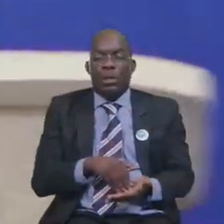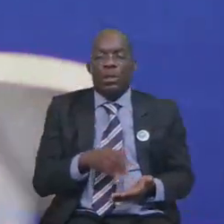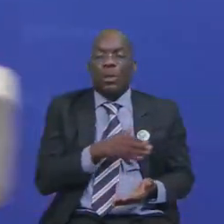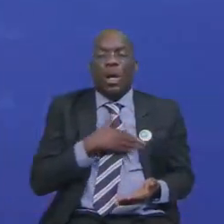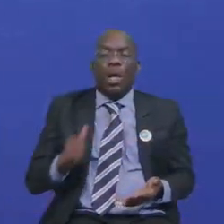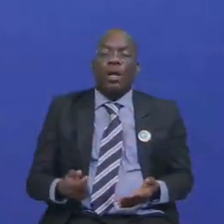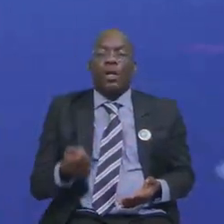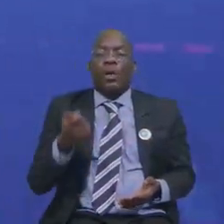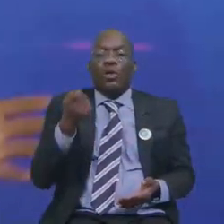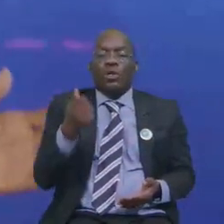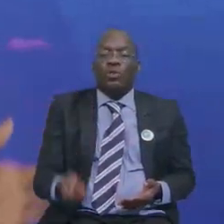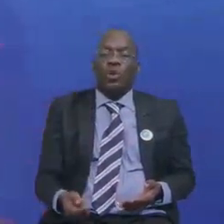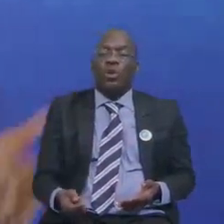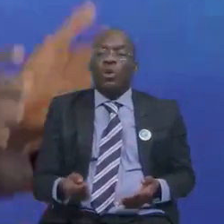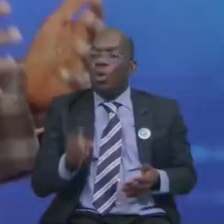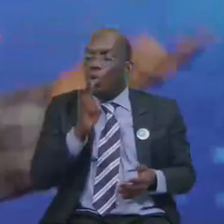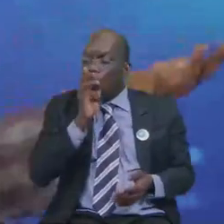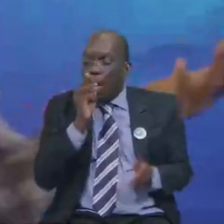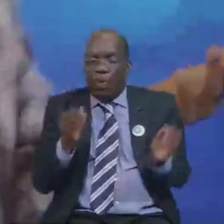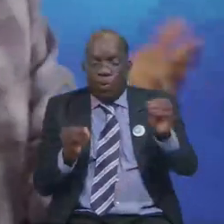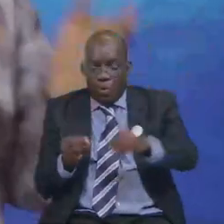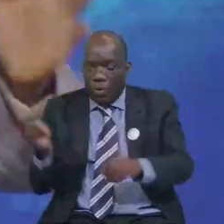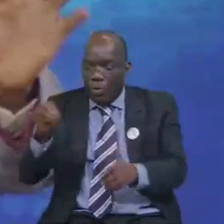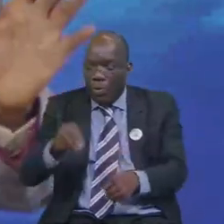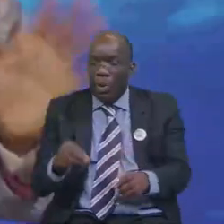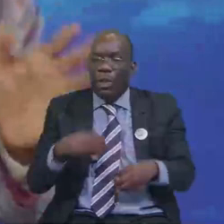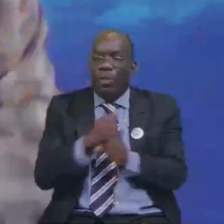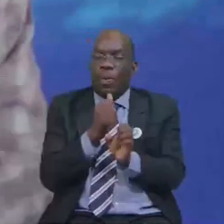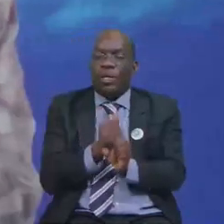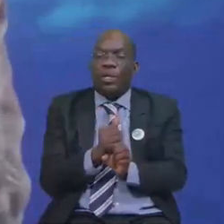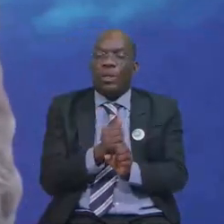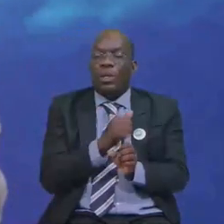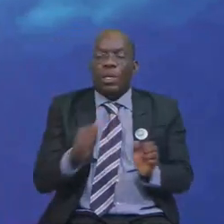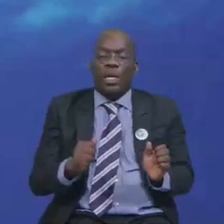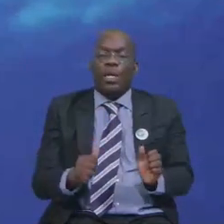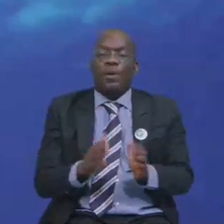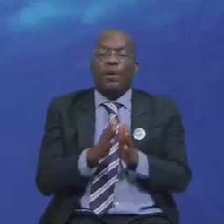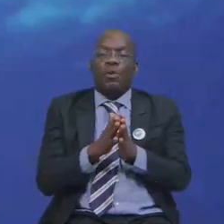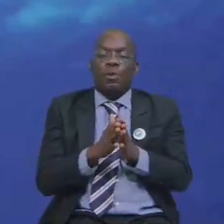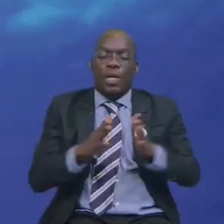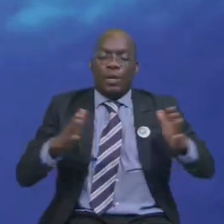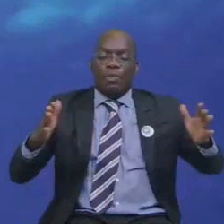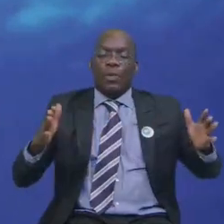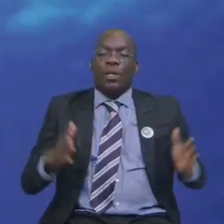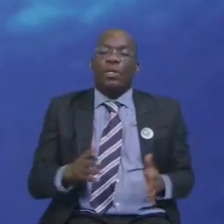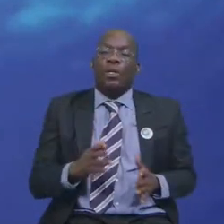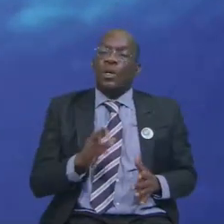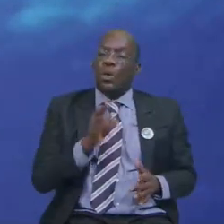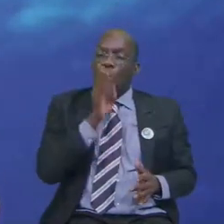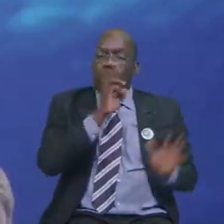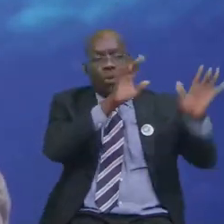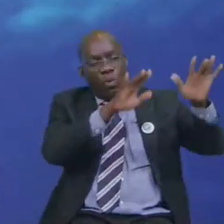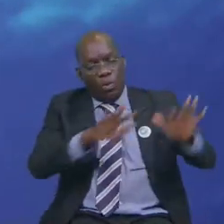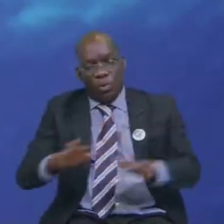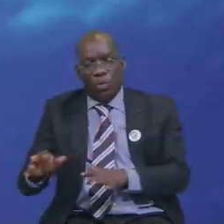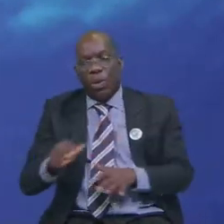parce que des petites gouttes d'eau deviennent quoi un grand océan un moment un jour